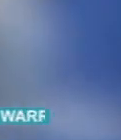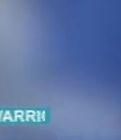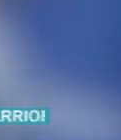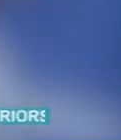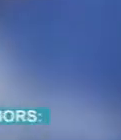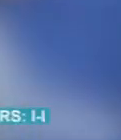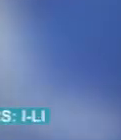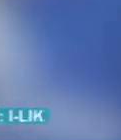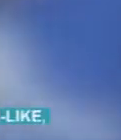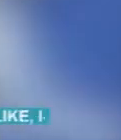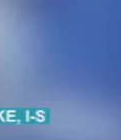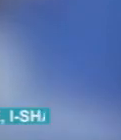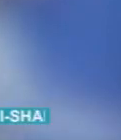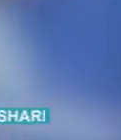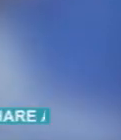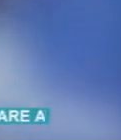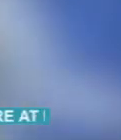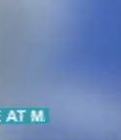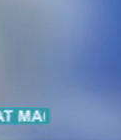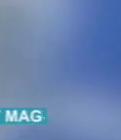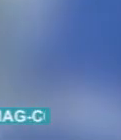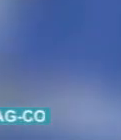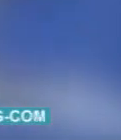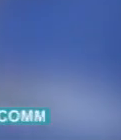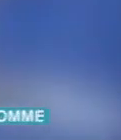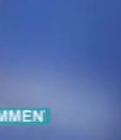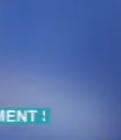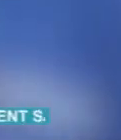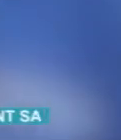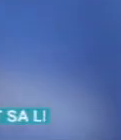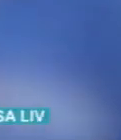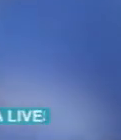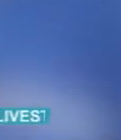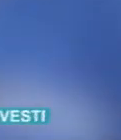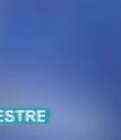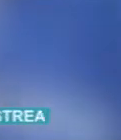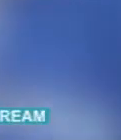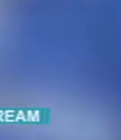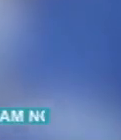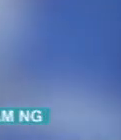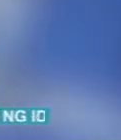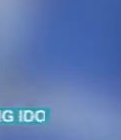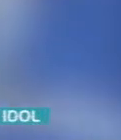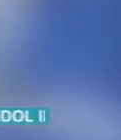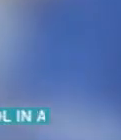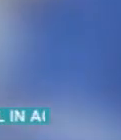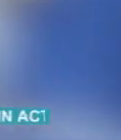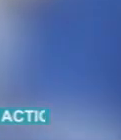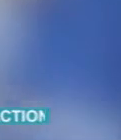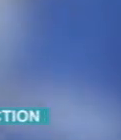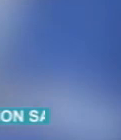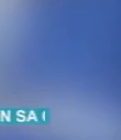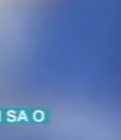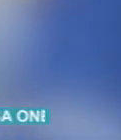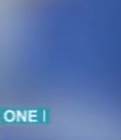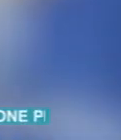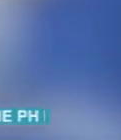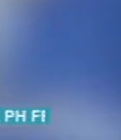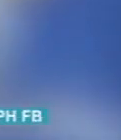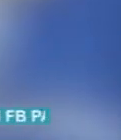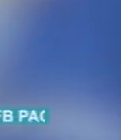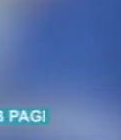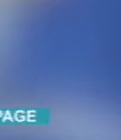Hindi mo po talaga kami iniwan, Sir Rappi. Hindi ka iiwanan, sigurado ko yun. Sa Rappi, tulbo